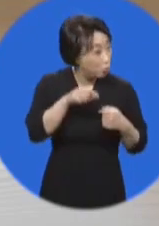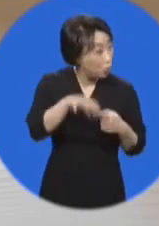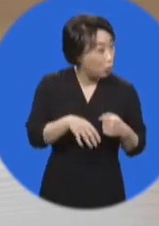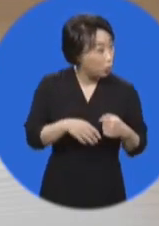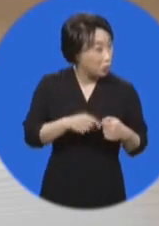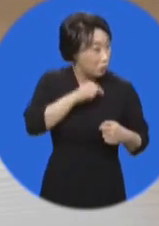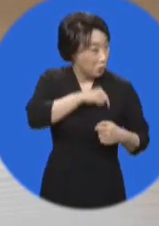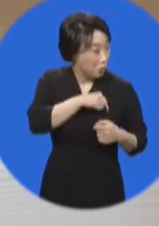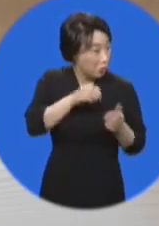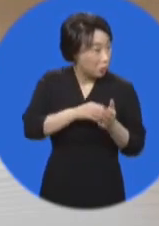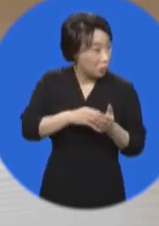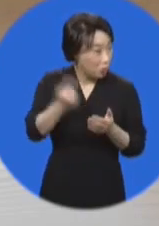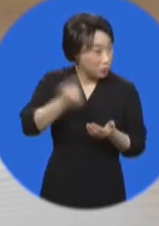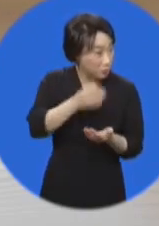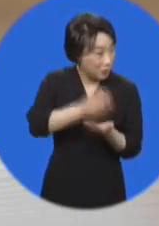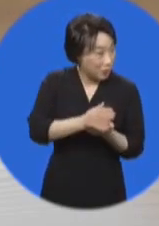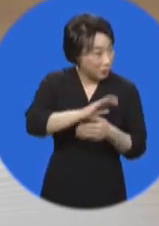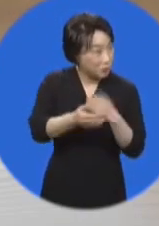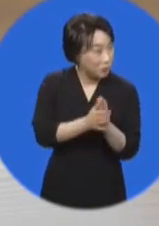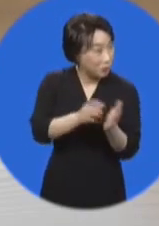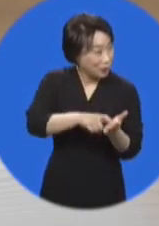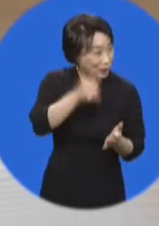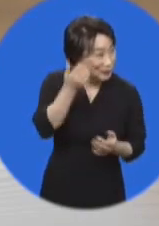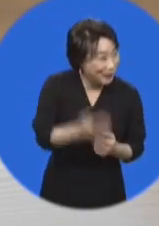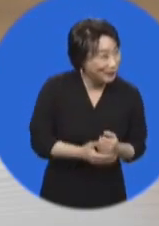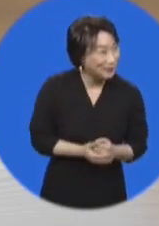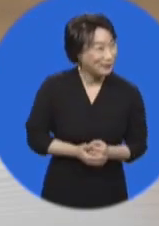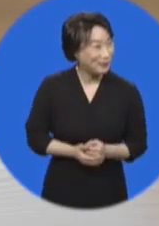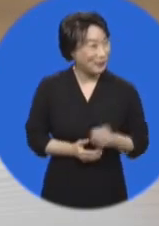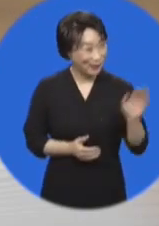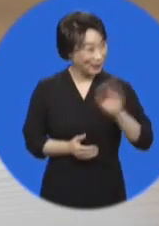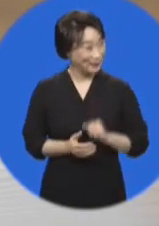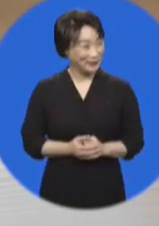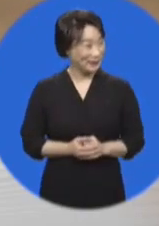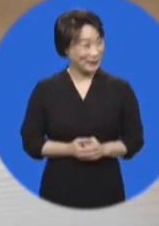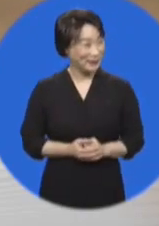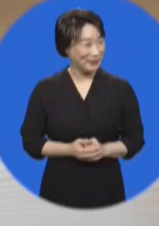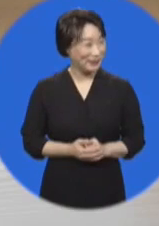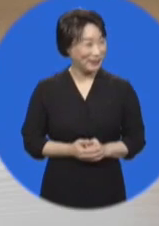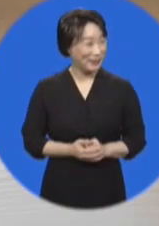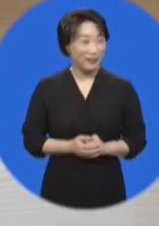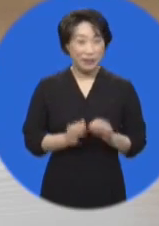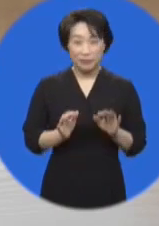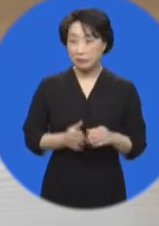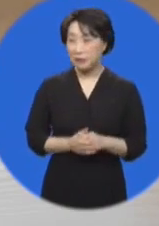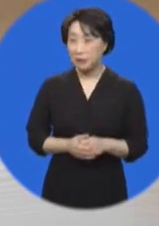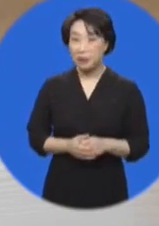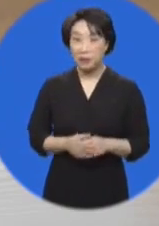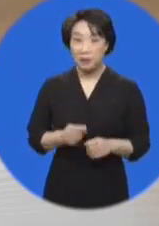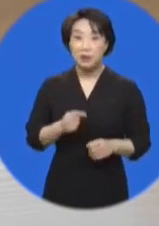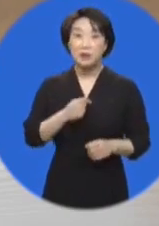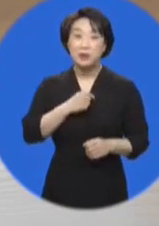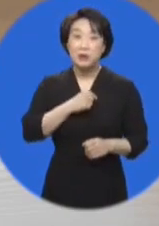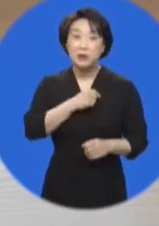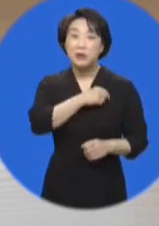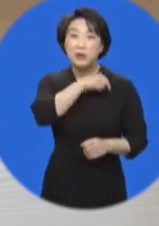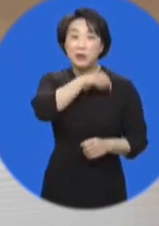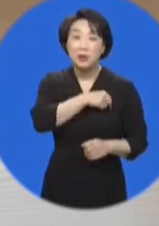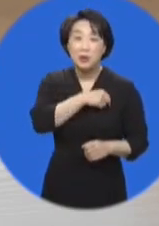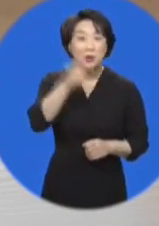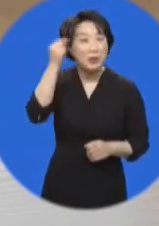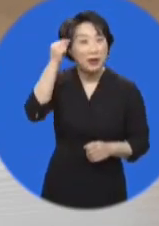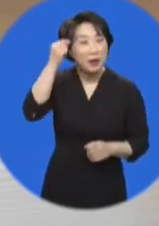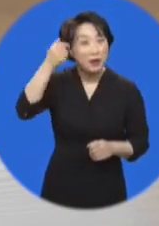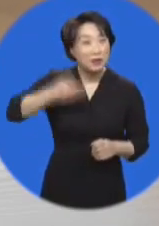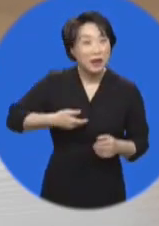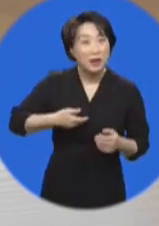된다고 성경에 써 있어요? 성경에 써 있습니까? 근데 명찰을 뭐로 달고 내기냐고